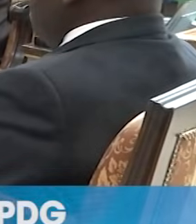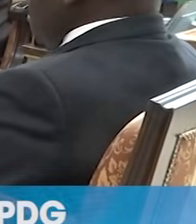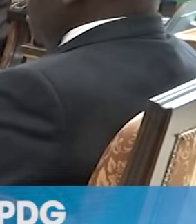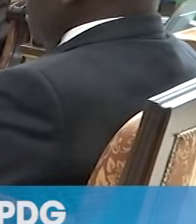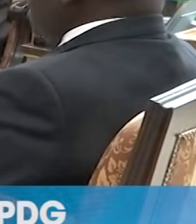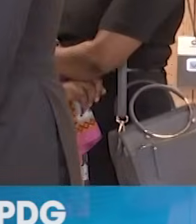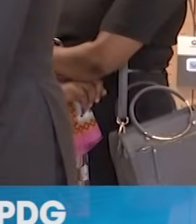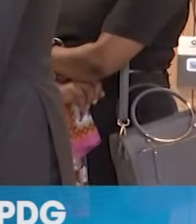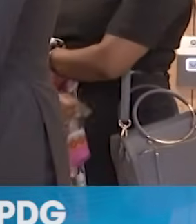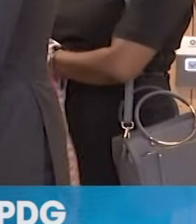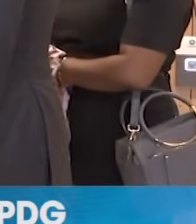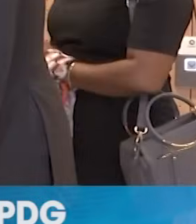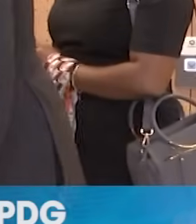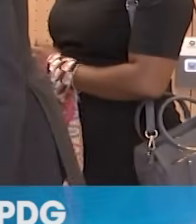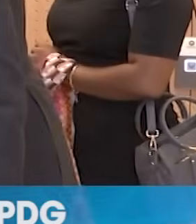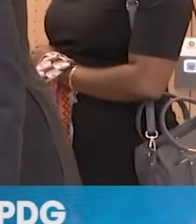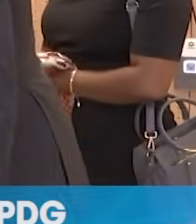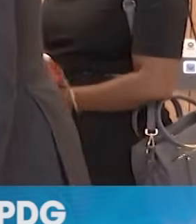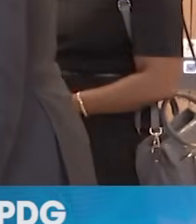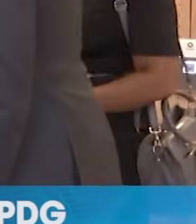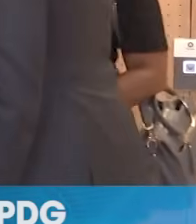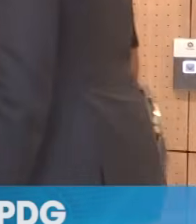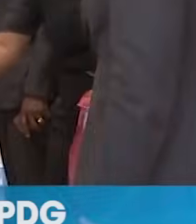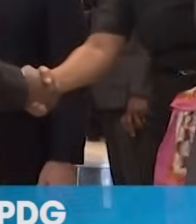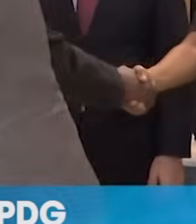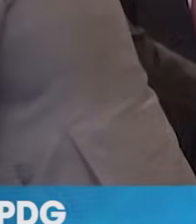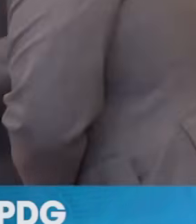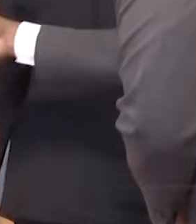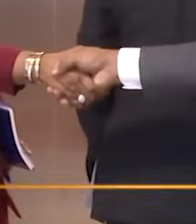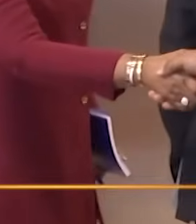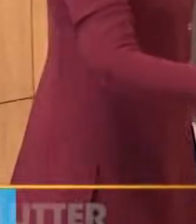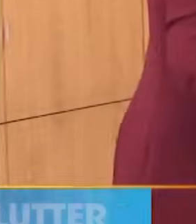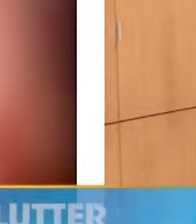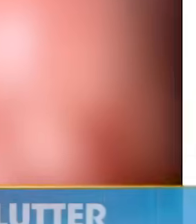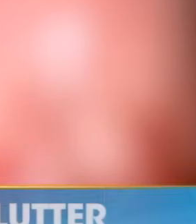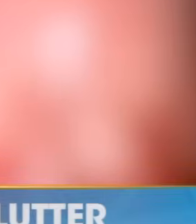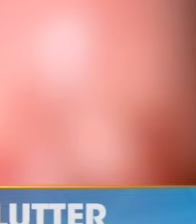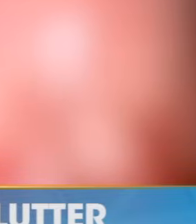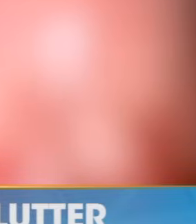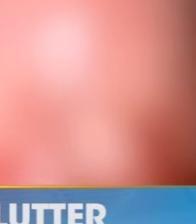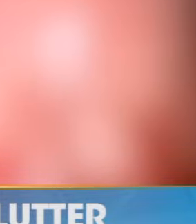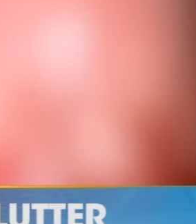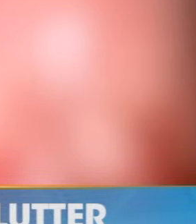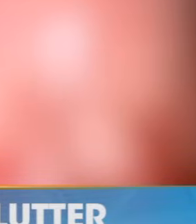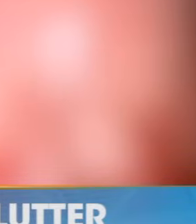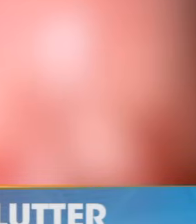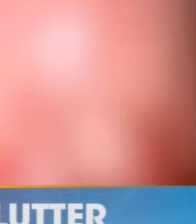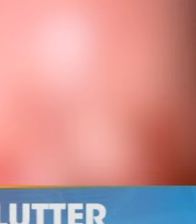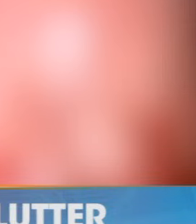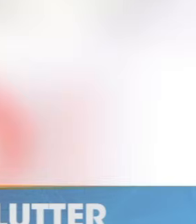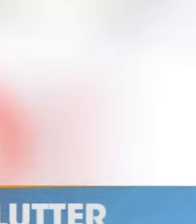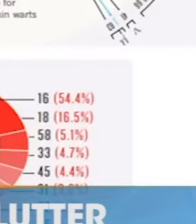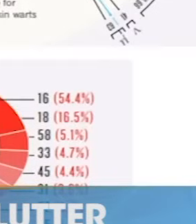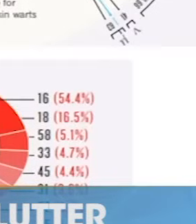au développement, à la planification et à la mise en œuvre d'infrastructures essentielles sur le continent africain. Dans cette édition,